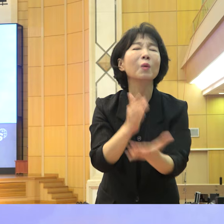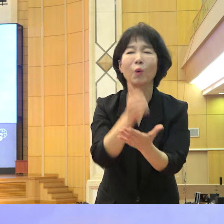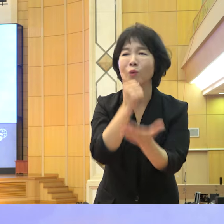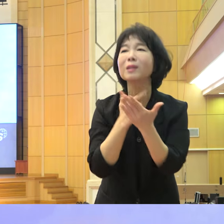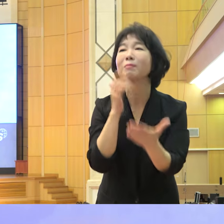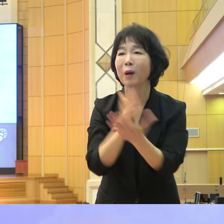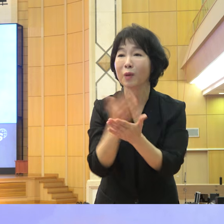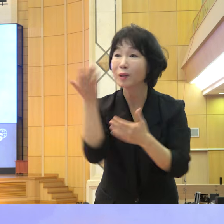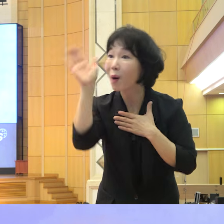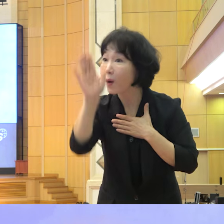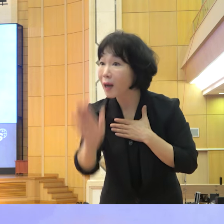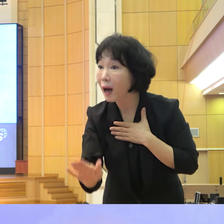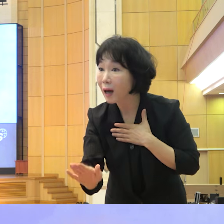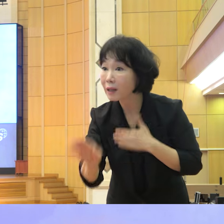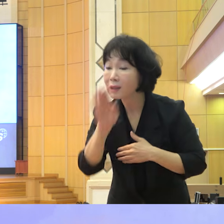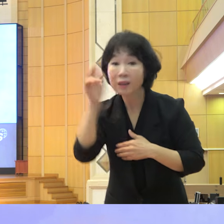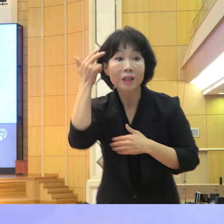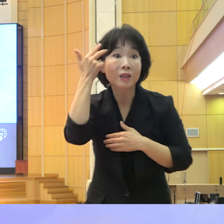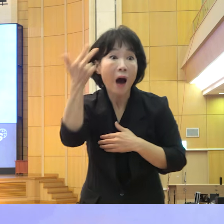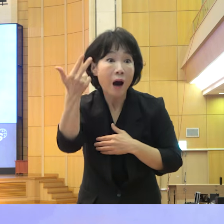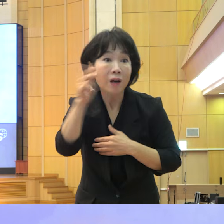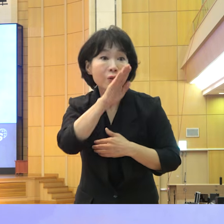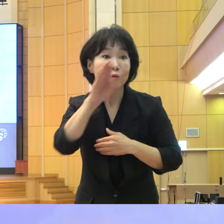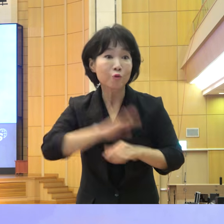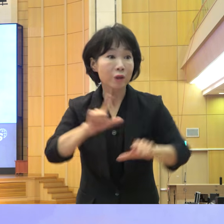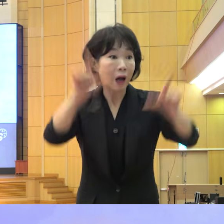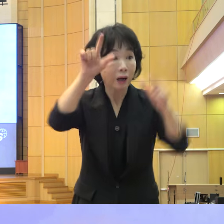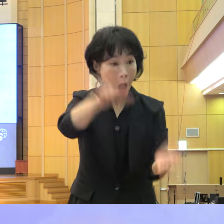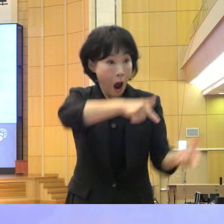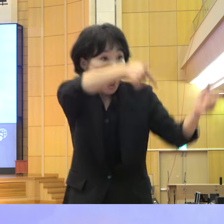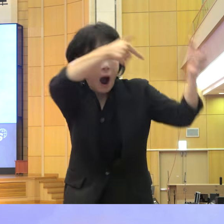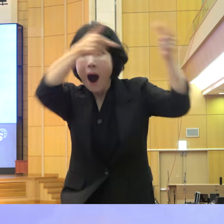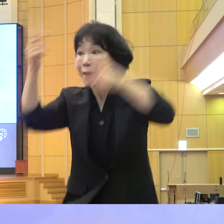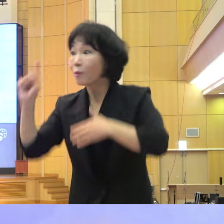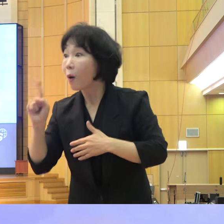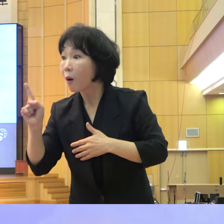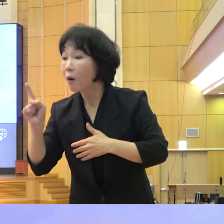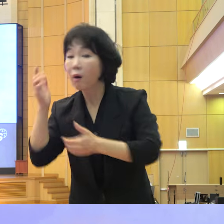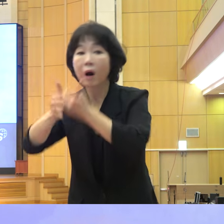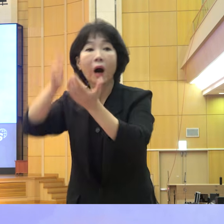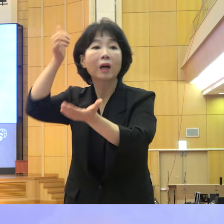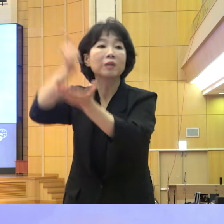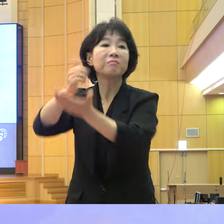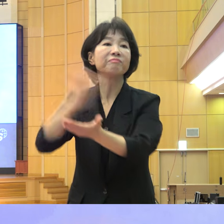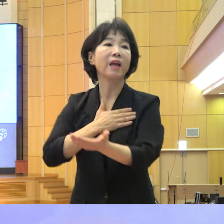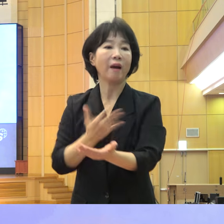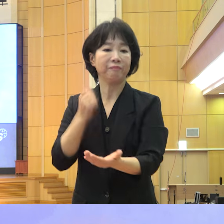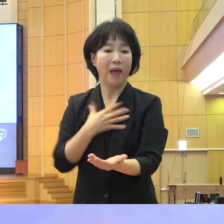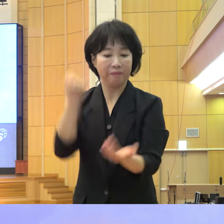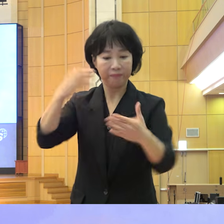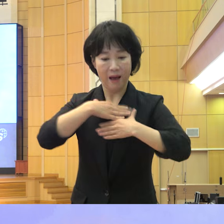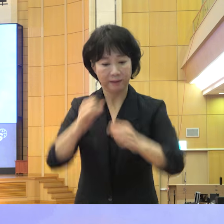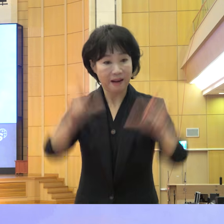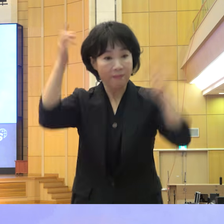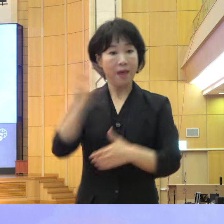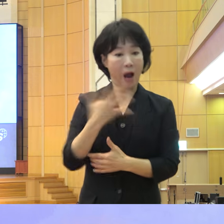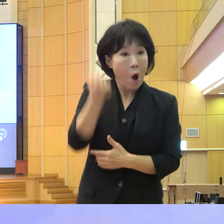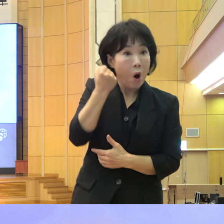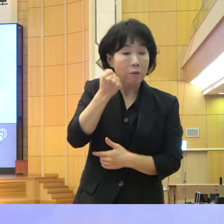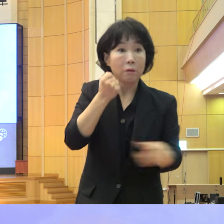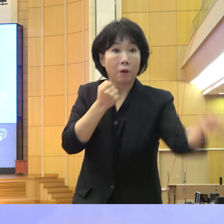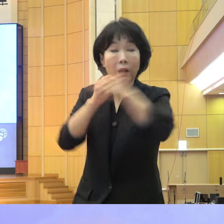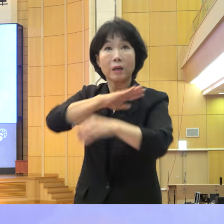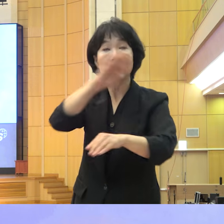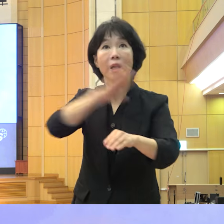그러나 제7일째 되는 하루만큼은 하나님의 안식일인즉